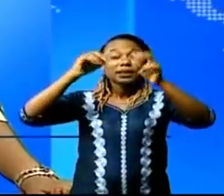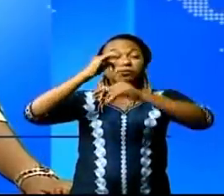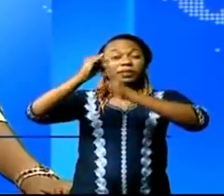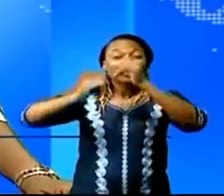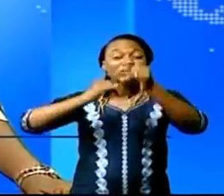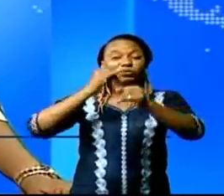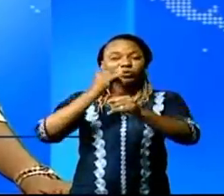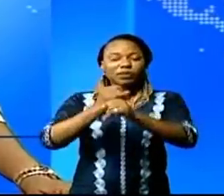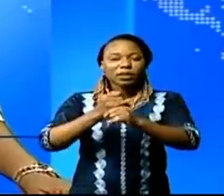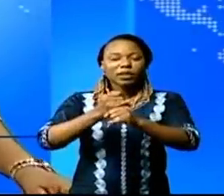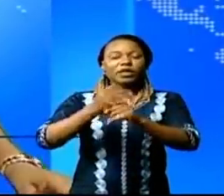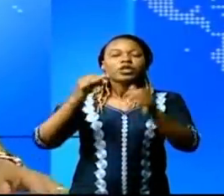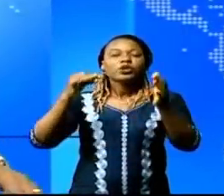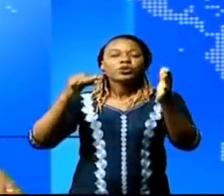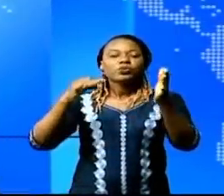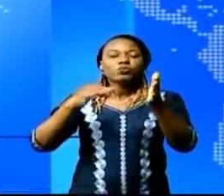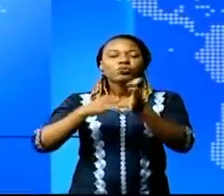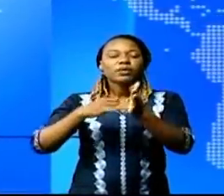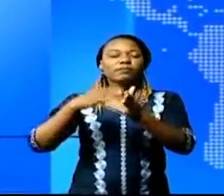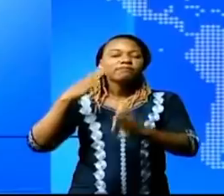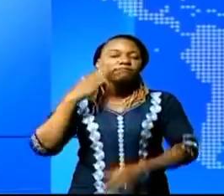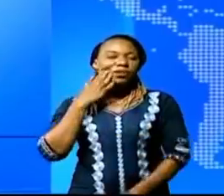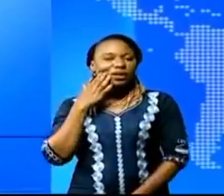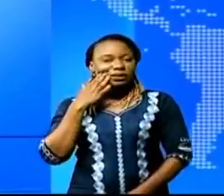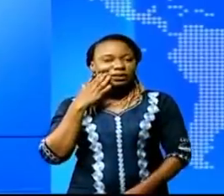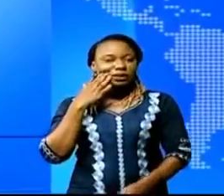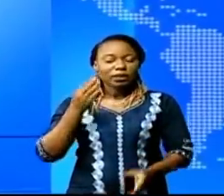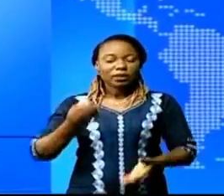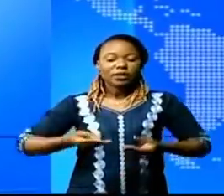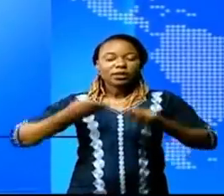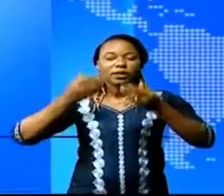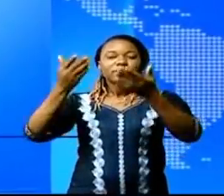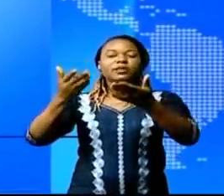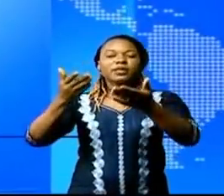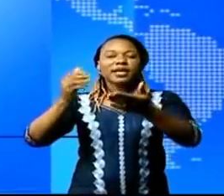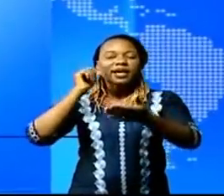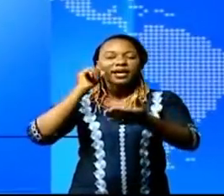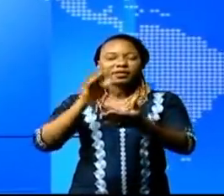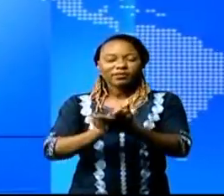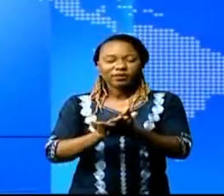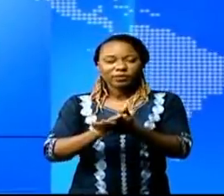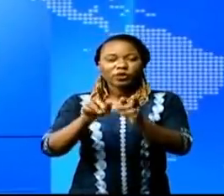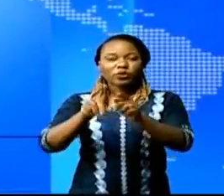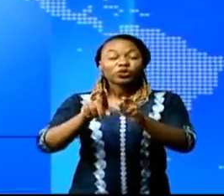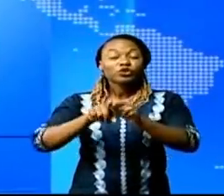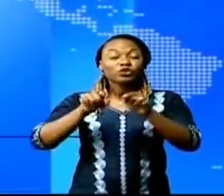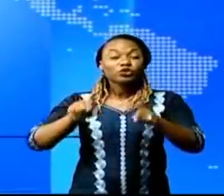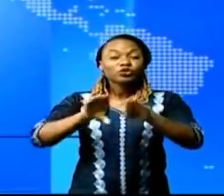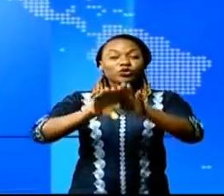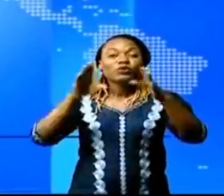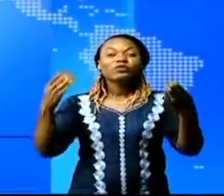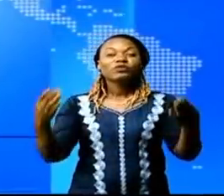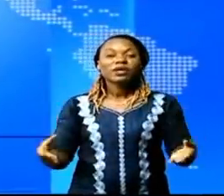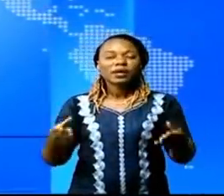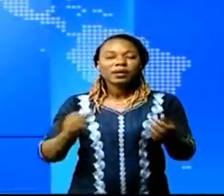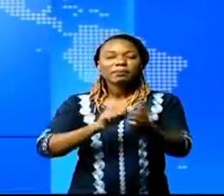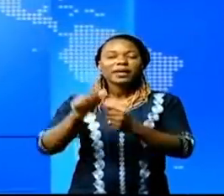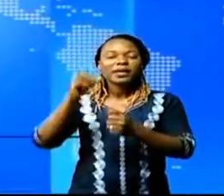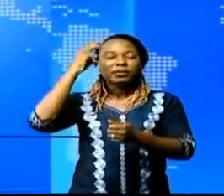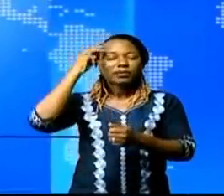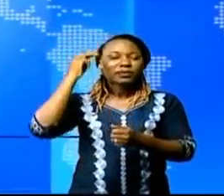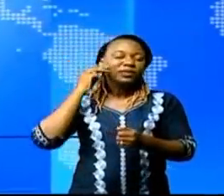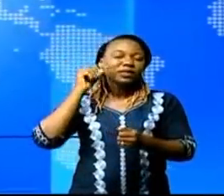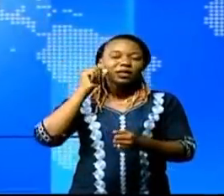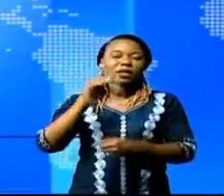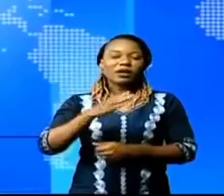journée du 8 mars, journée dédiée à la femme. Elle a été dévoilée par la ministre du Genre, Enfants et